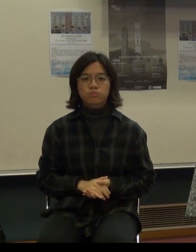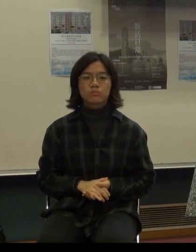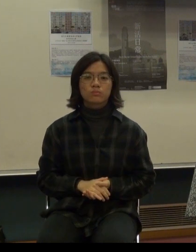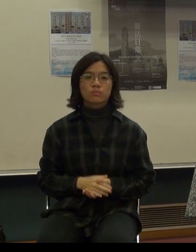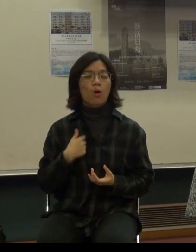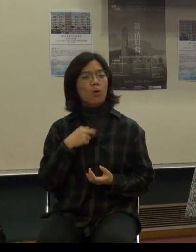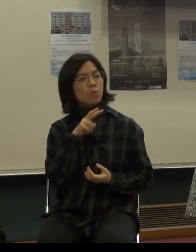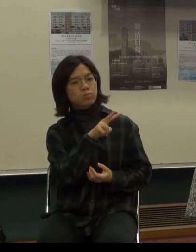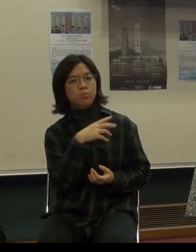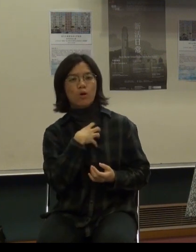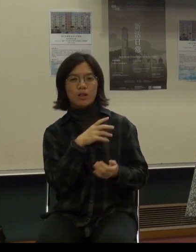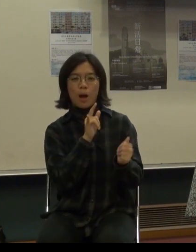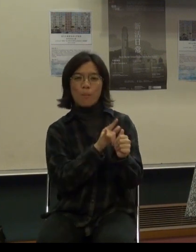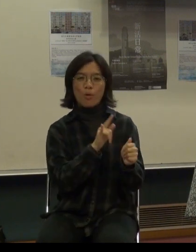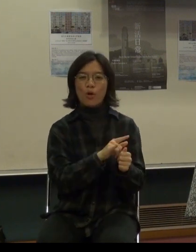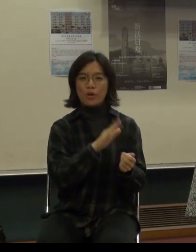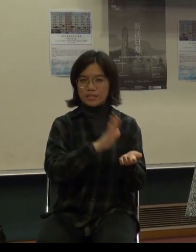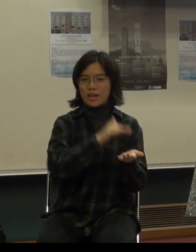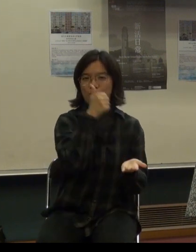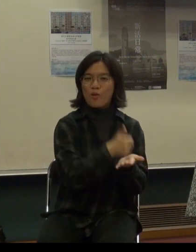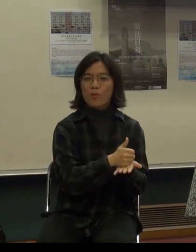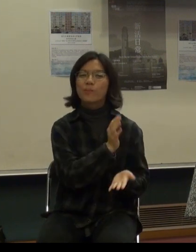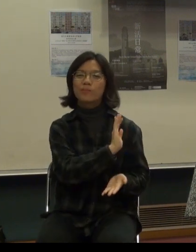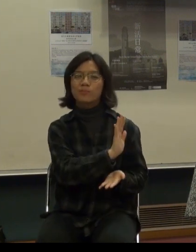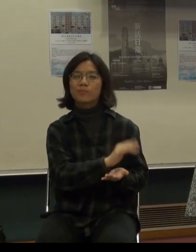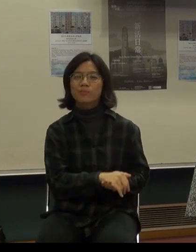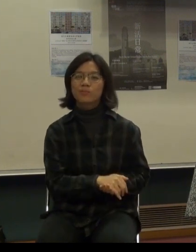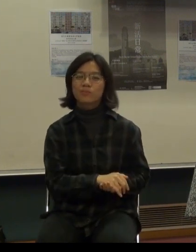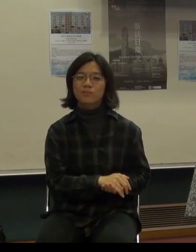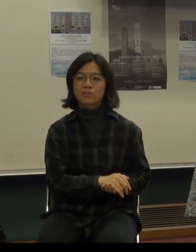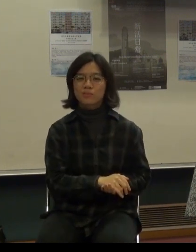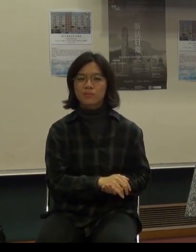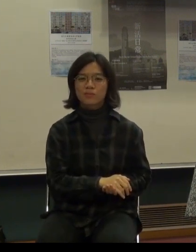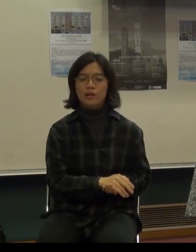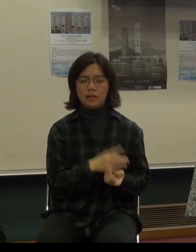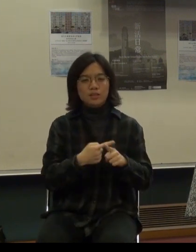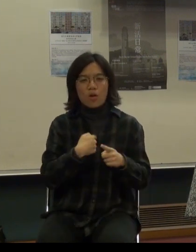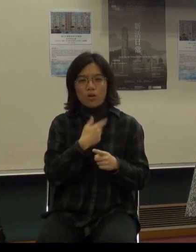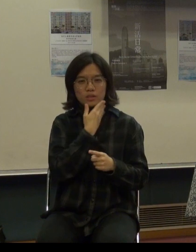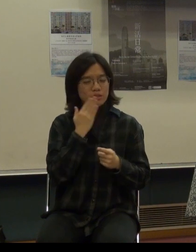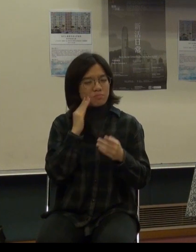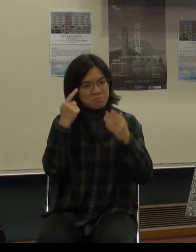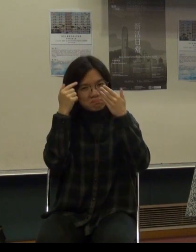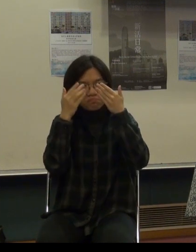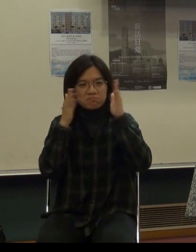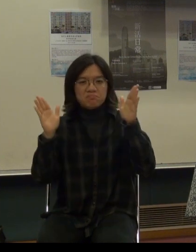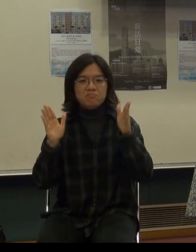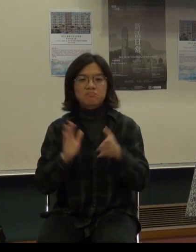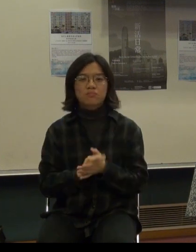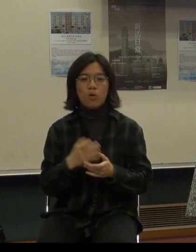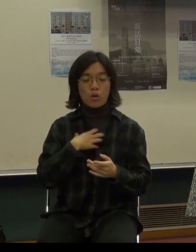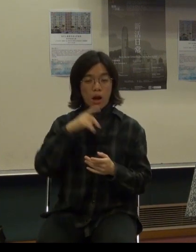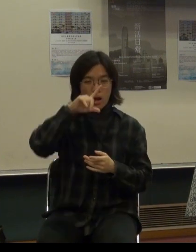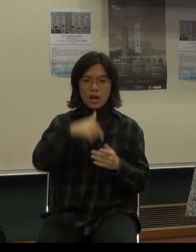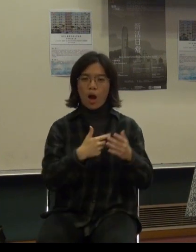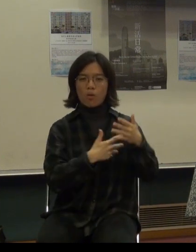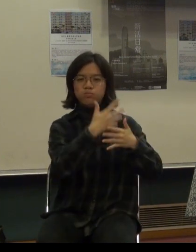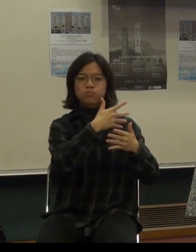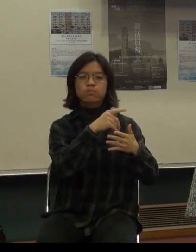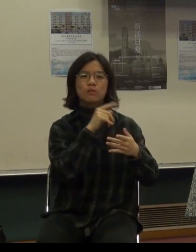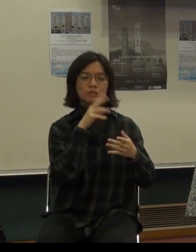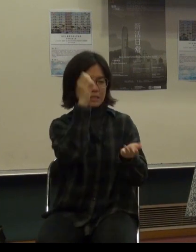佢唔係一個成功嘅例子咯。咁我希望即係第時嘅保育，即係我自己開放，我覺得一個舊建築物唔一定要一成不變嘅，